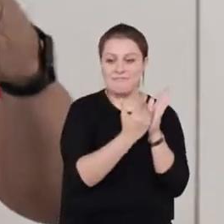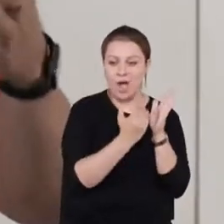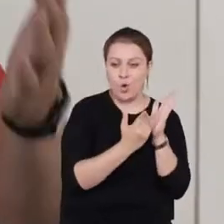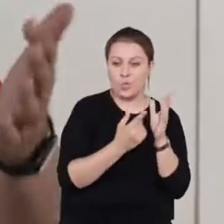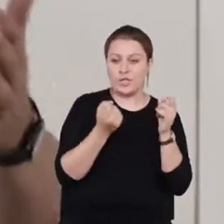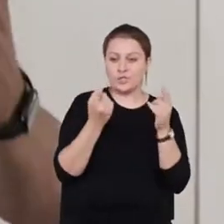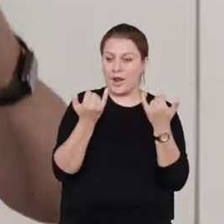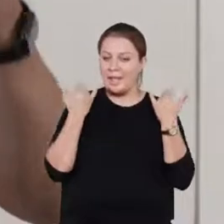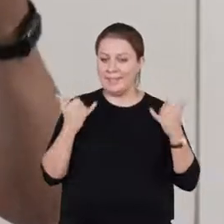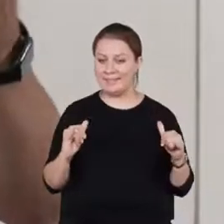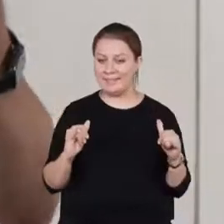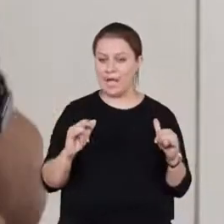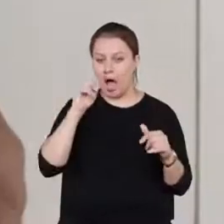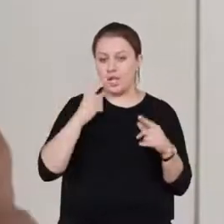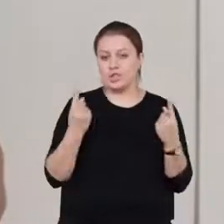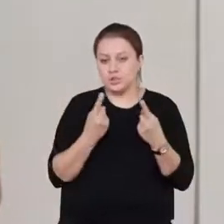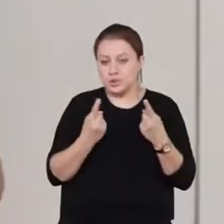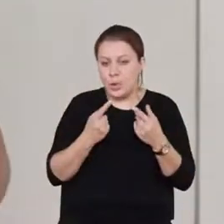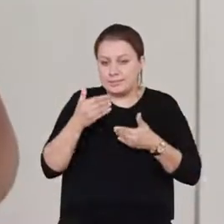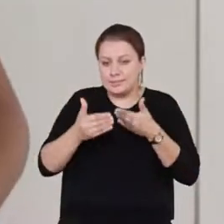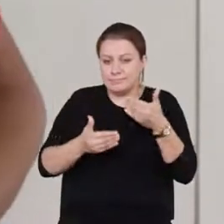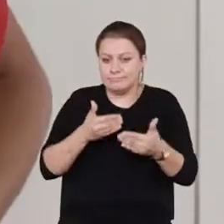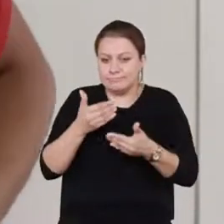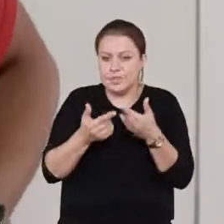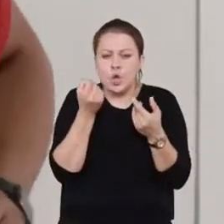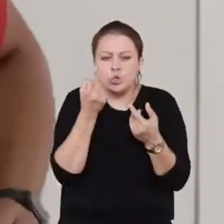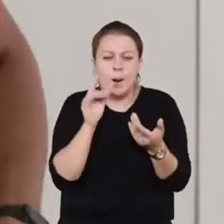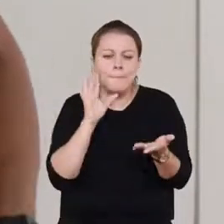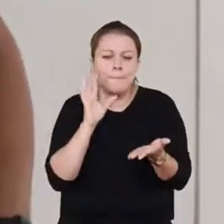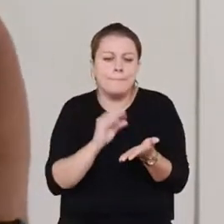że nic się nie zmienia, bo oczywiście zmienia się prawie wszystko,